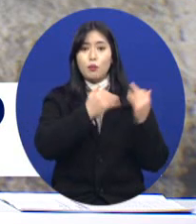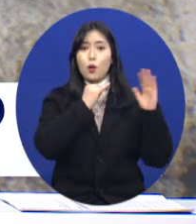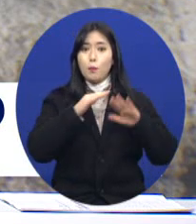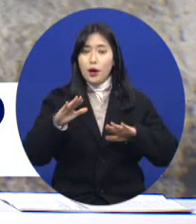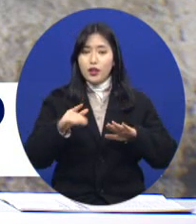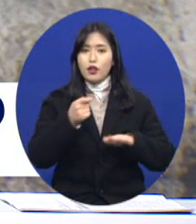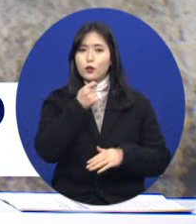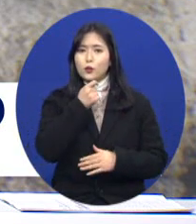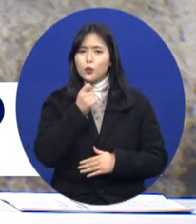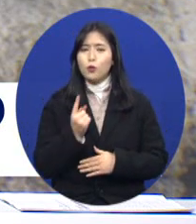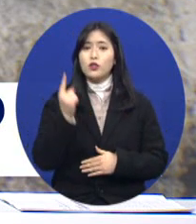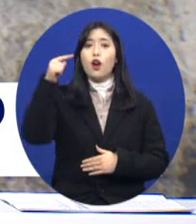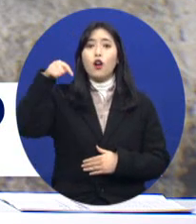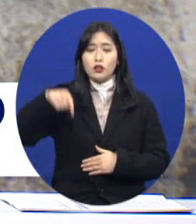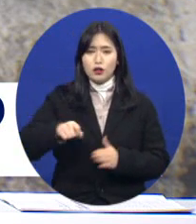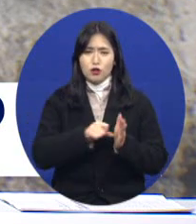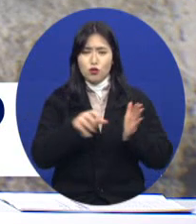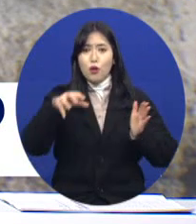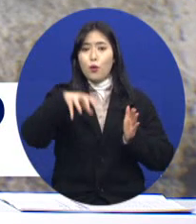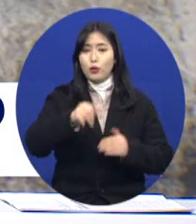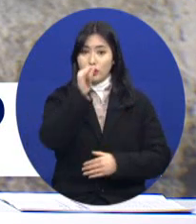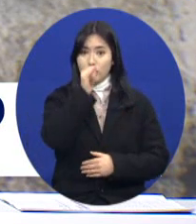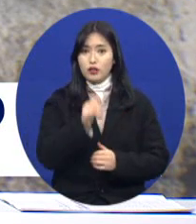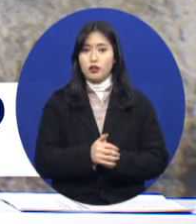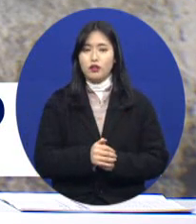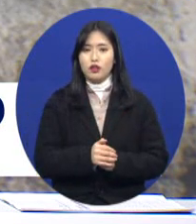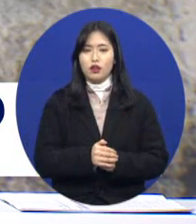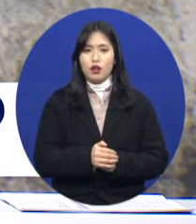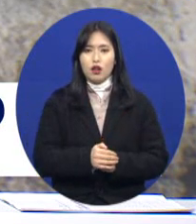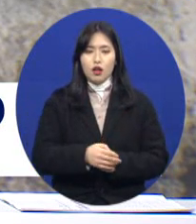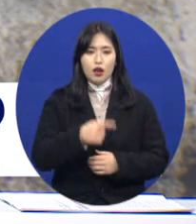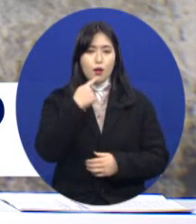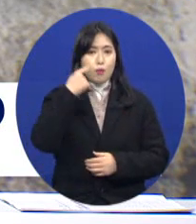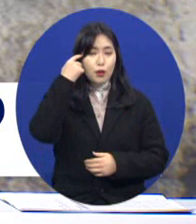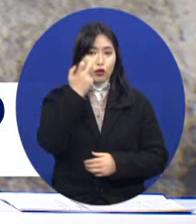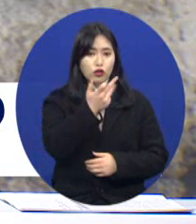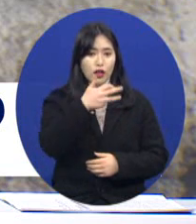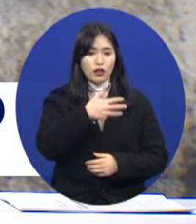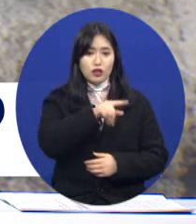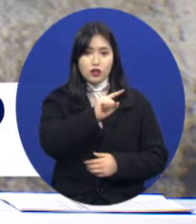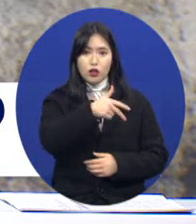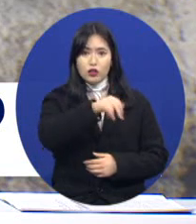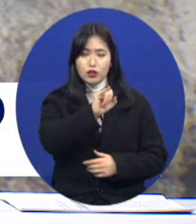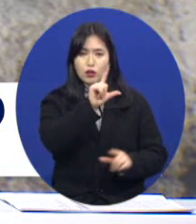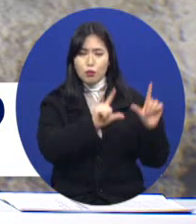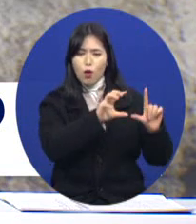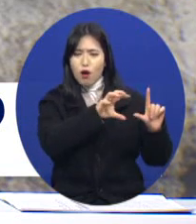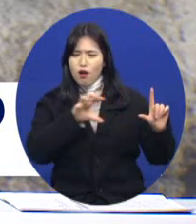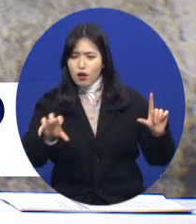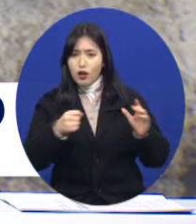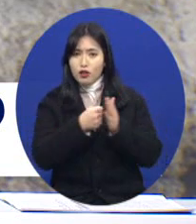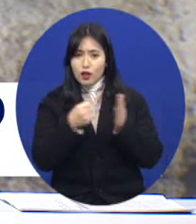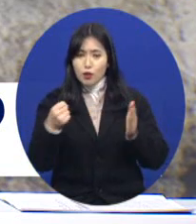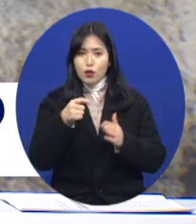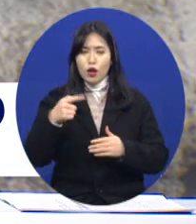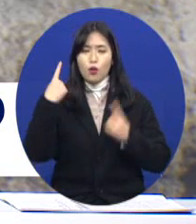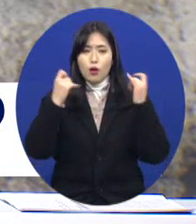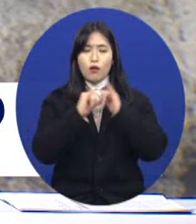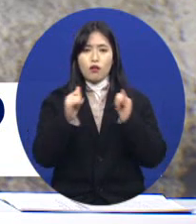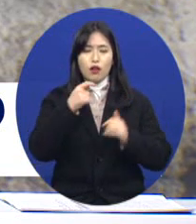소천지 라는 숨은 명소가 있는데요 백두산 천지를 닮았다고 해서 관광객들에게 인기가 높은